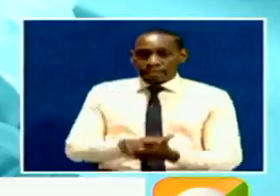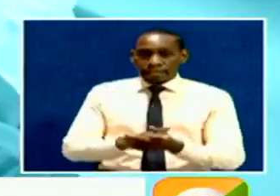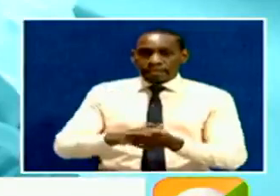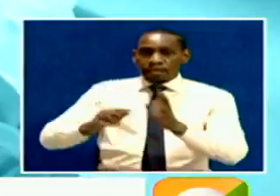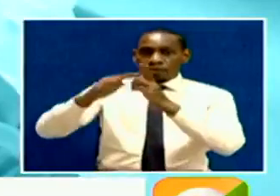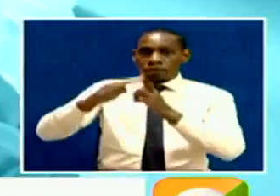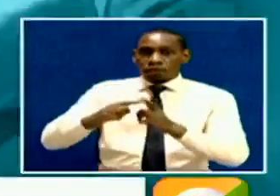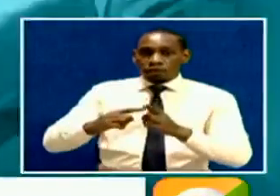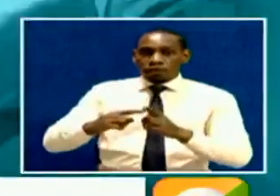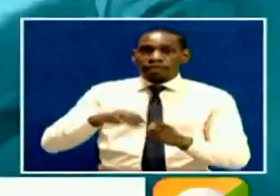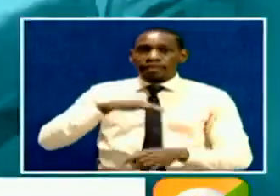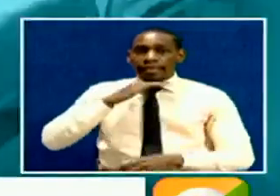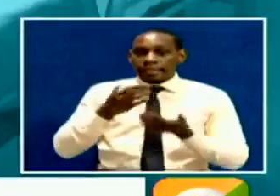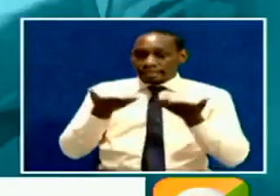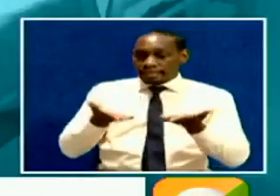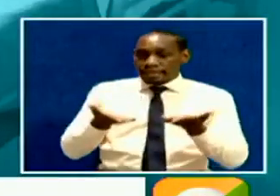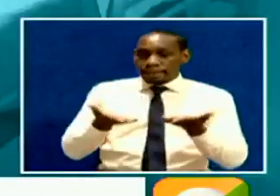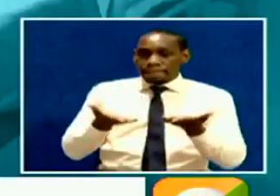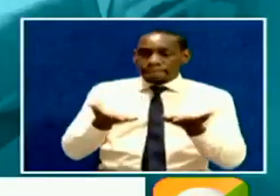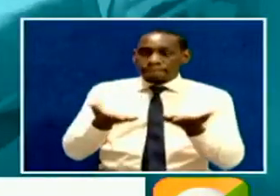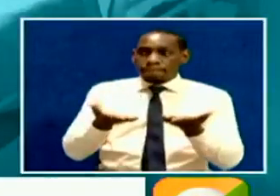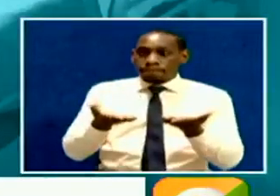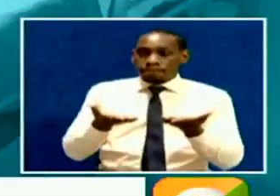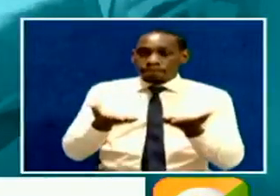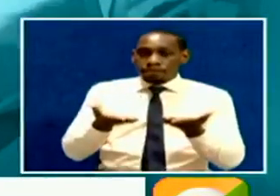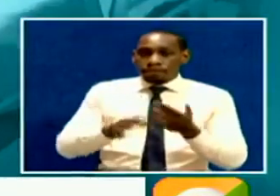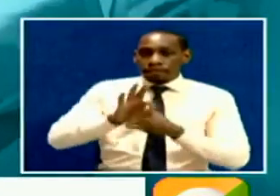Jumla ya wagonjwa waliofariki kufikia sasa ni